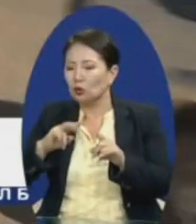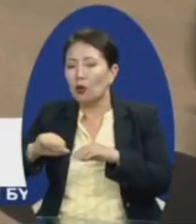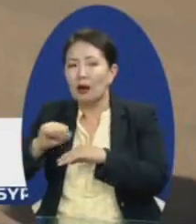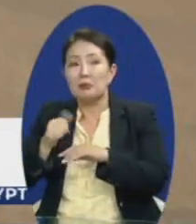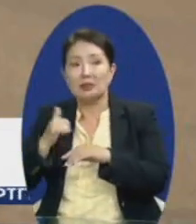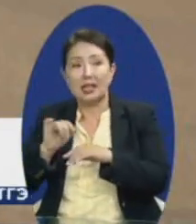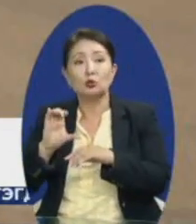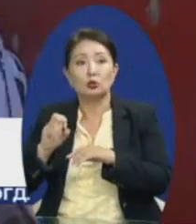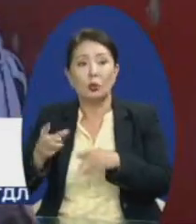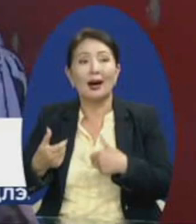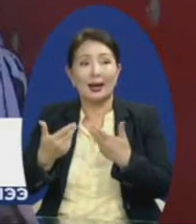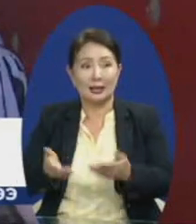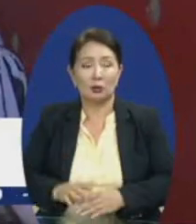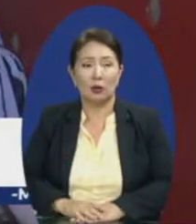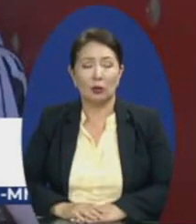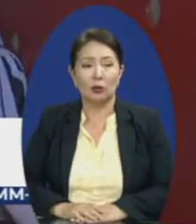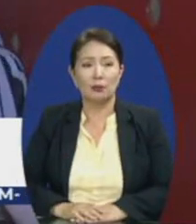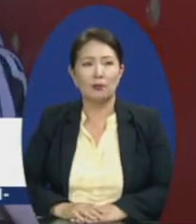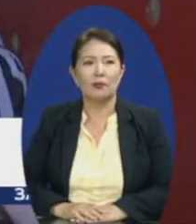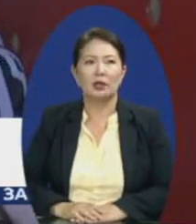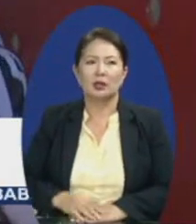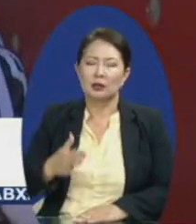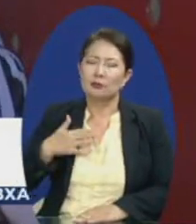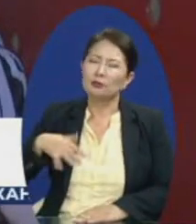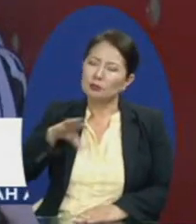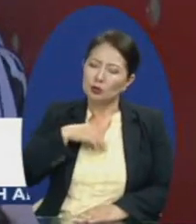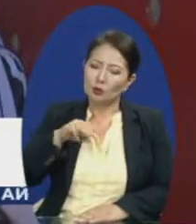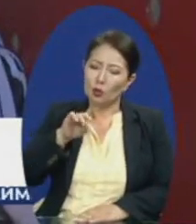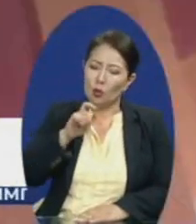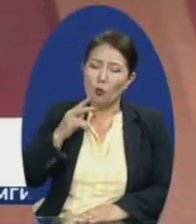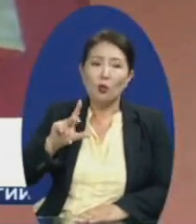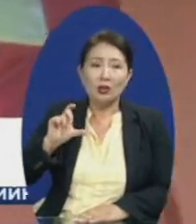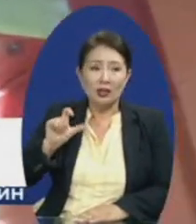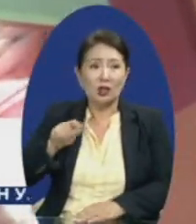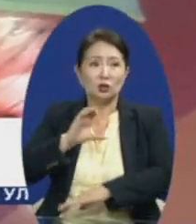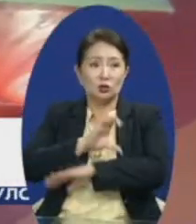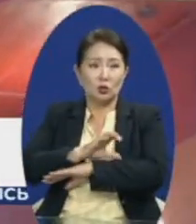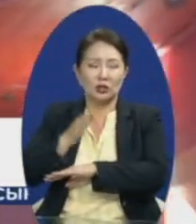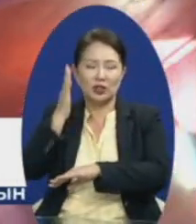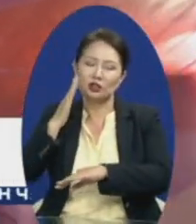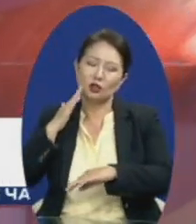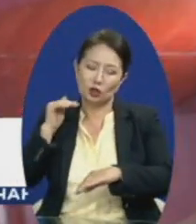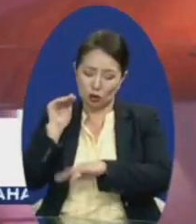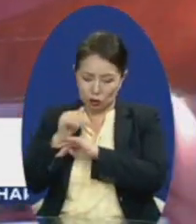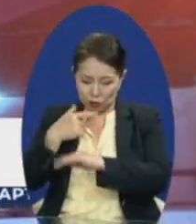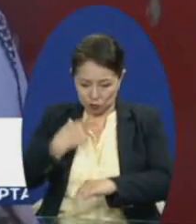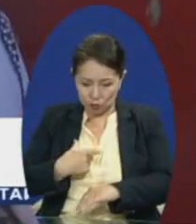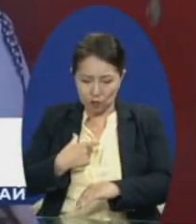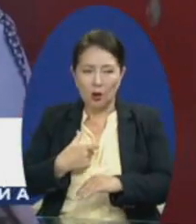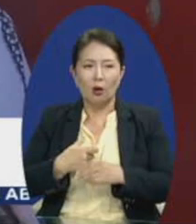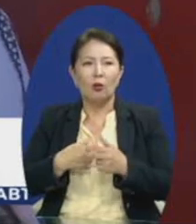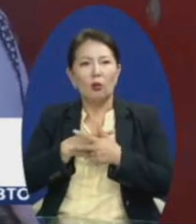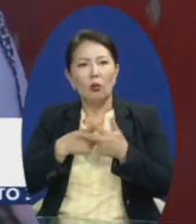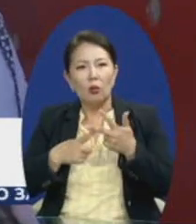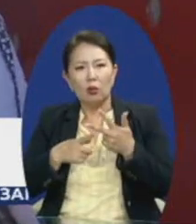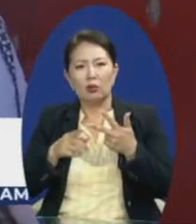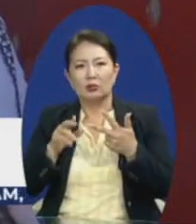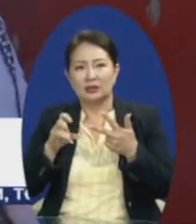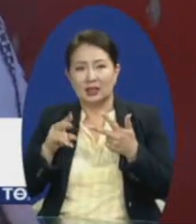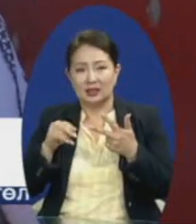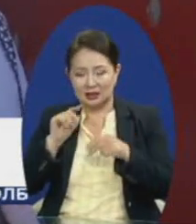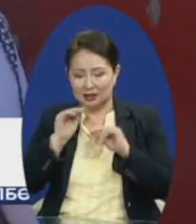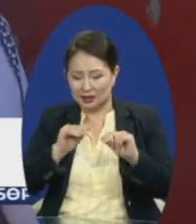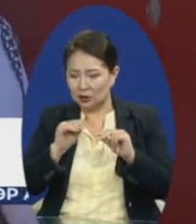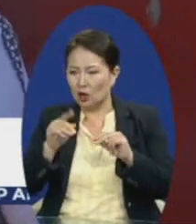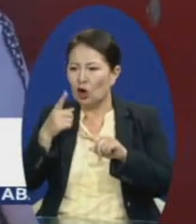байна. Бид нэр хүмүнлэг сургууль эцэгхийн төлөөлөл болж би хэлж байгаа. А тэр сургууль маань болохоор гурван талт хичээлж байгаа. Тэгээ дандаа хөдөө сумдын